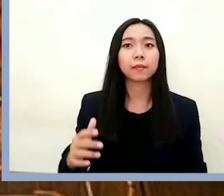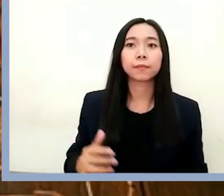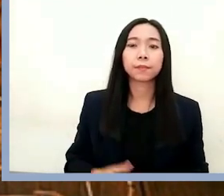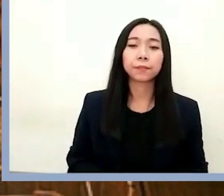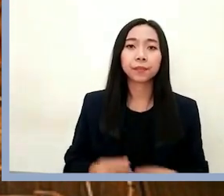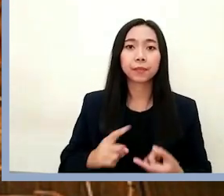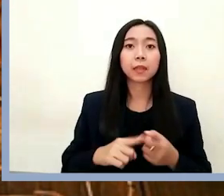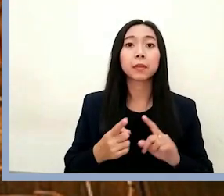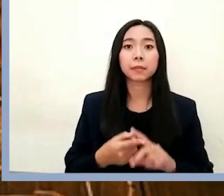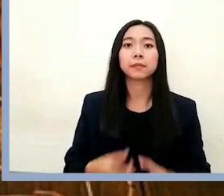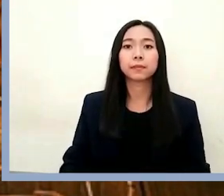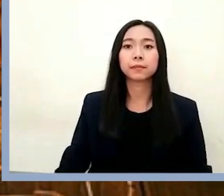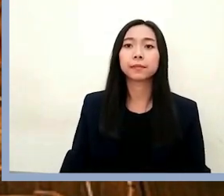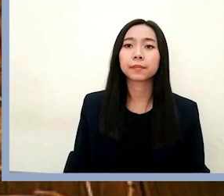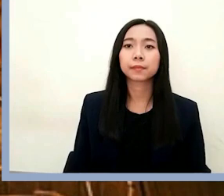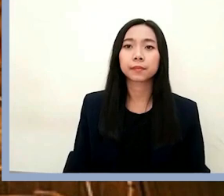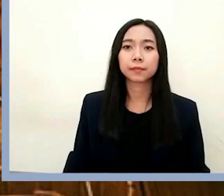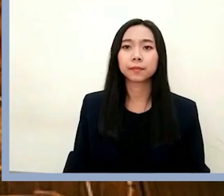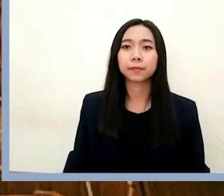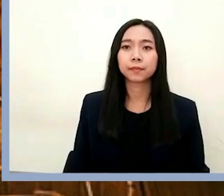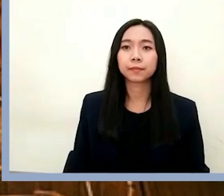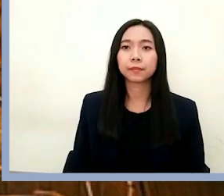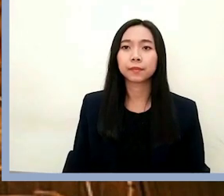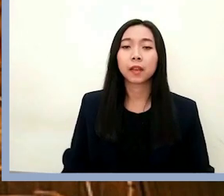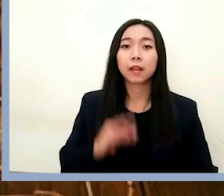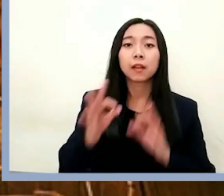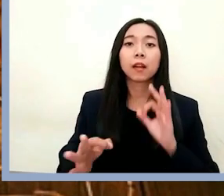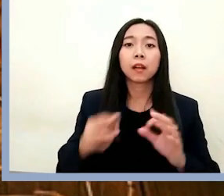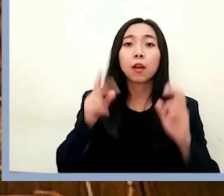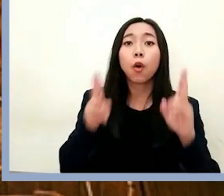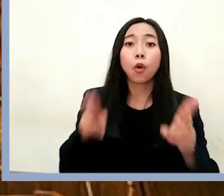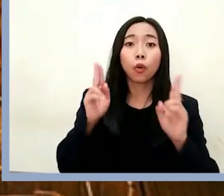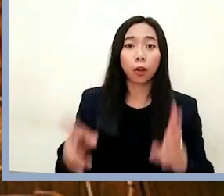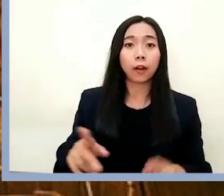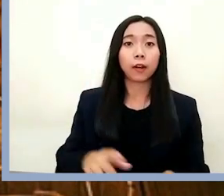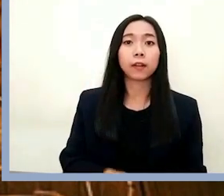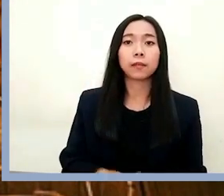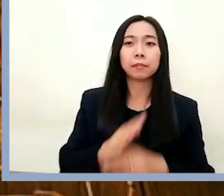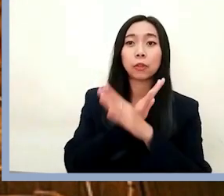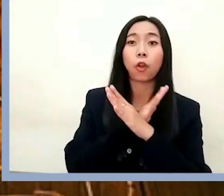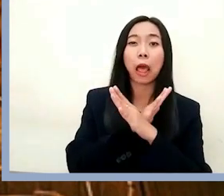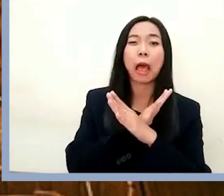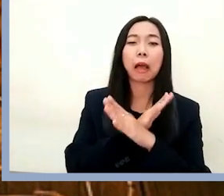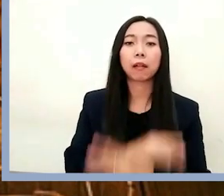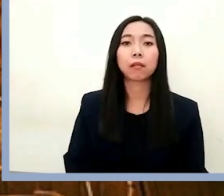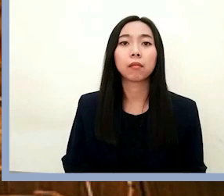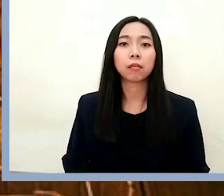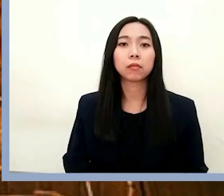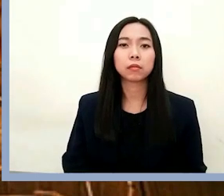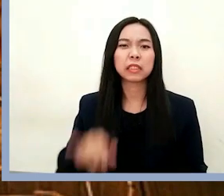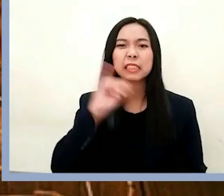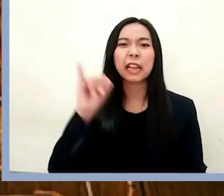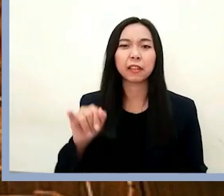saudara-saudara yang dikasihi Tuhan apabila masyarakat pada zaman itu menolak dan membully sakit